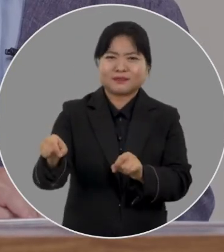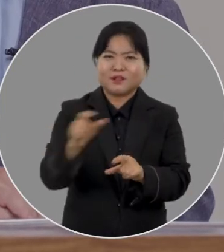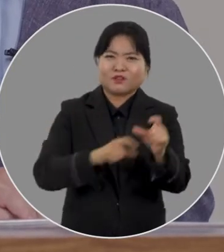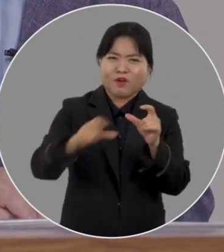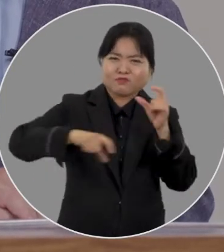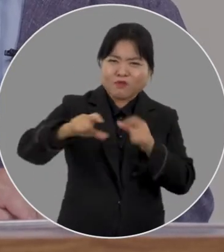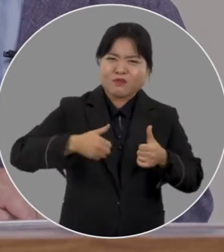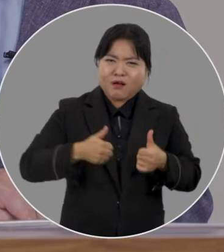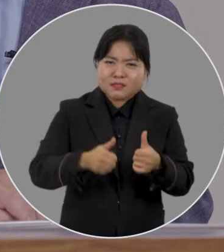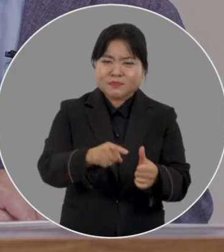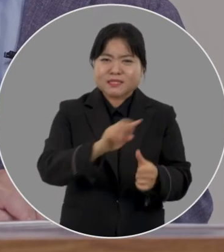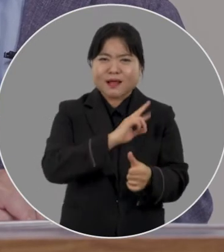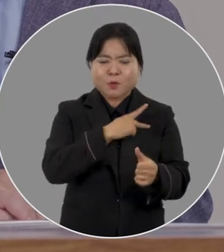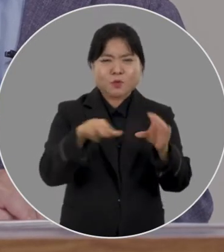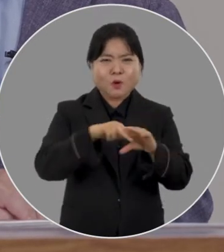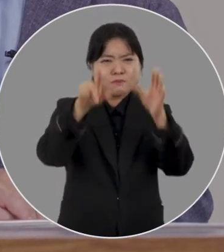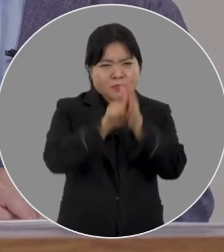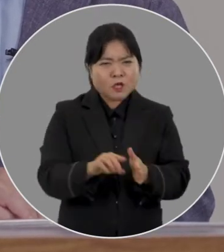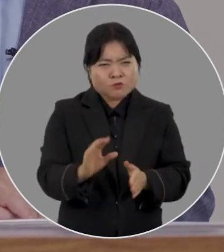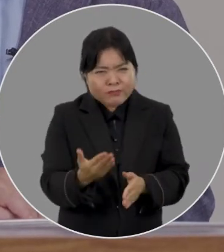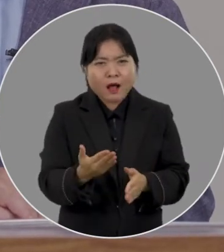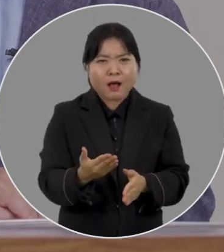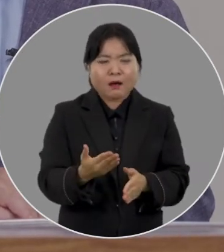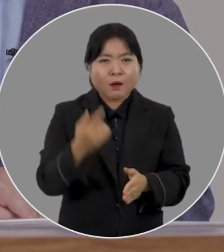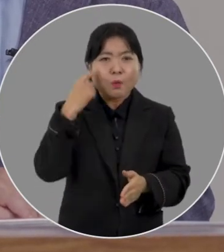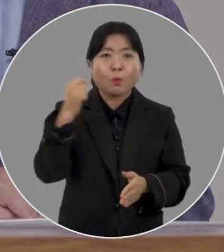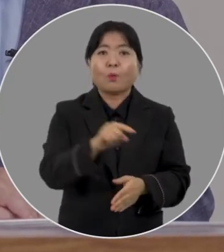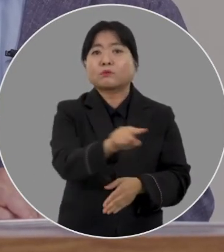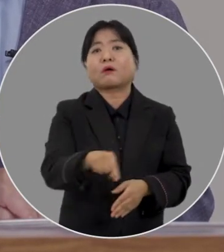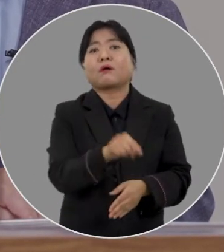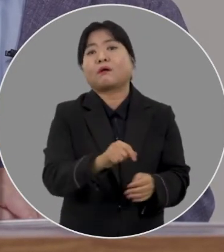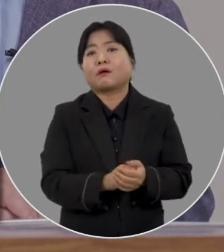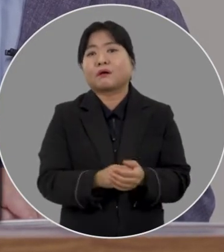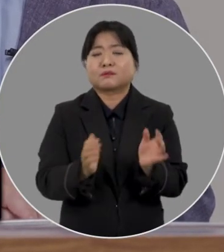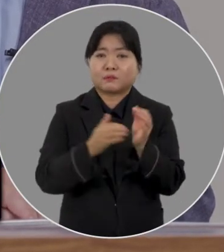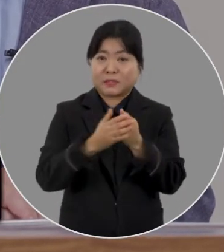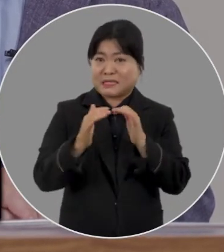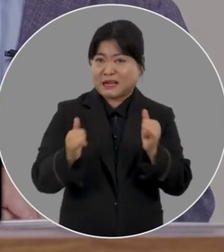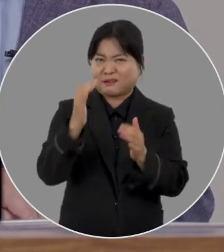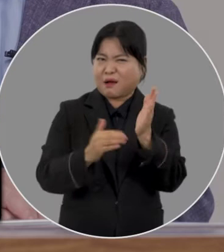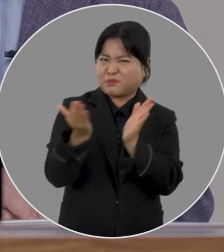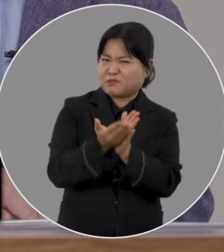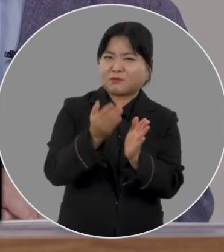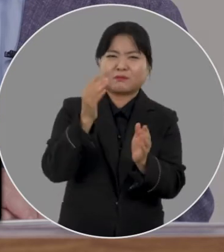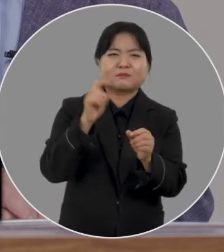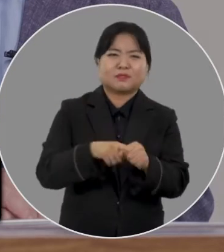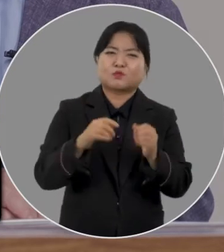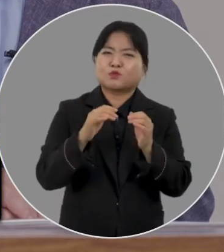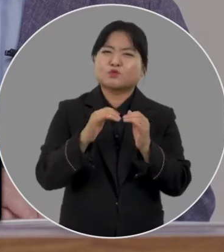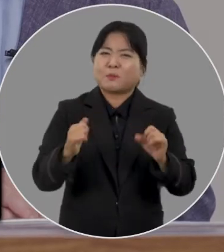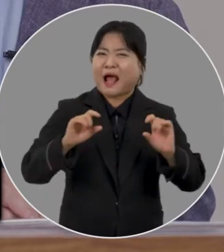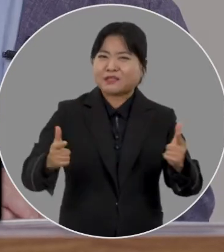더더욱 열심히 이 사이비 종교를 믿어야겠다. 이렇게 됐다는 거죠. 그러니까 인간은 합리적인 존재가 아니고 네.